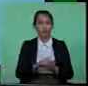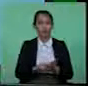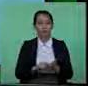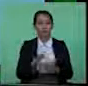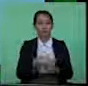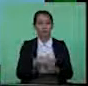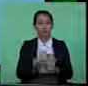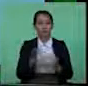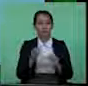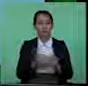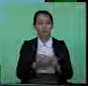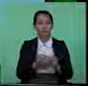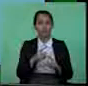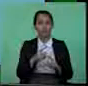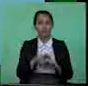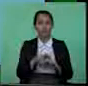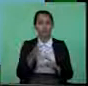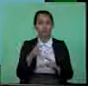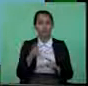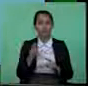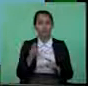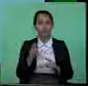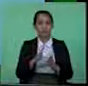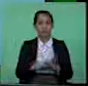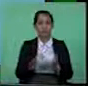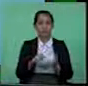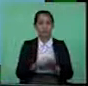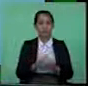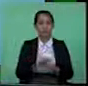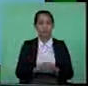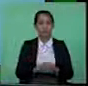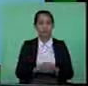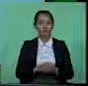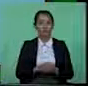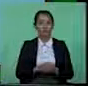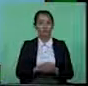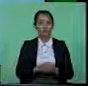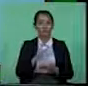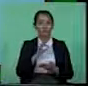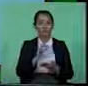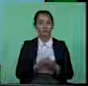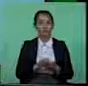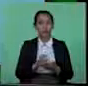570 bo'lu 10 qo'shuv 297. Javob